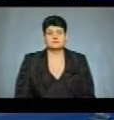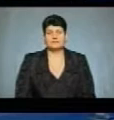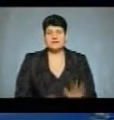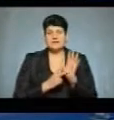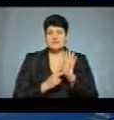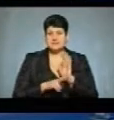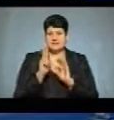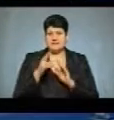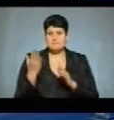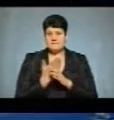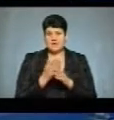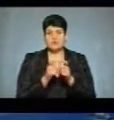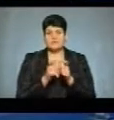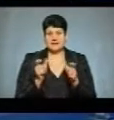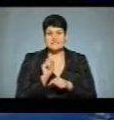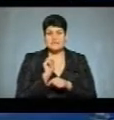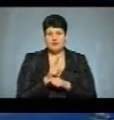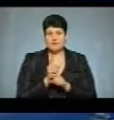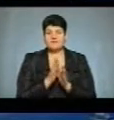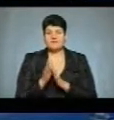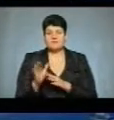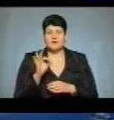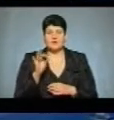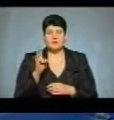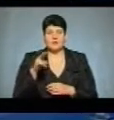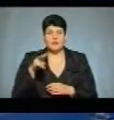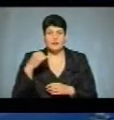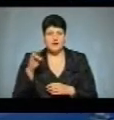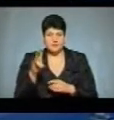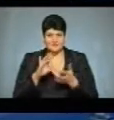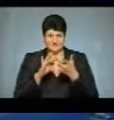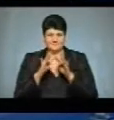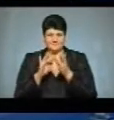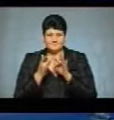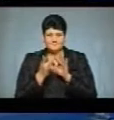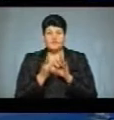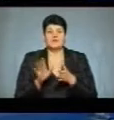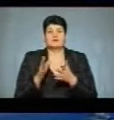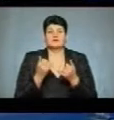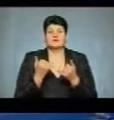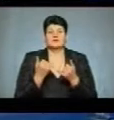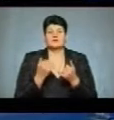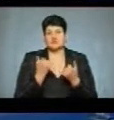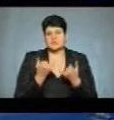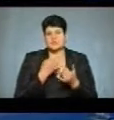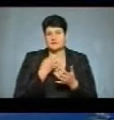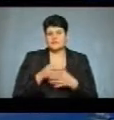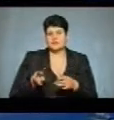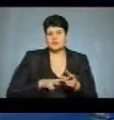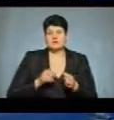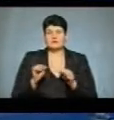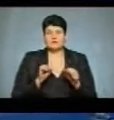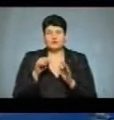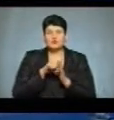«72 пільгових квитки замовили у режимі онлайн особи з інвалідністю від 17 січня цього року. Про це нам сьогодні повідомив директор